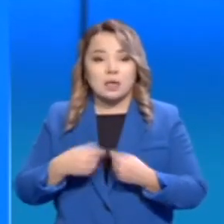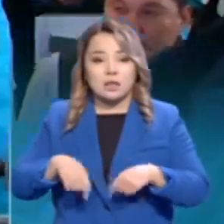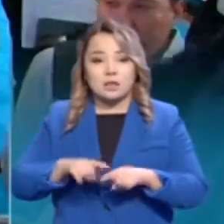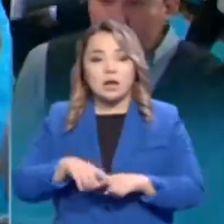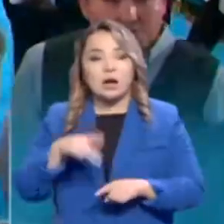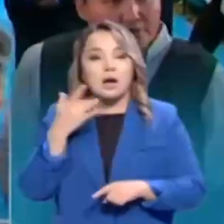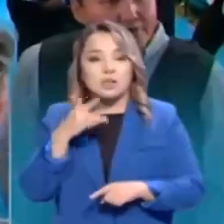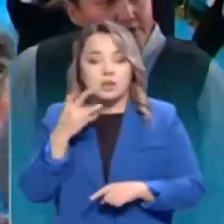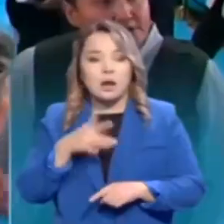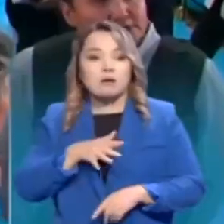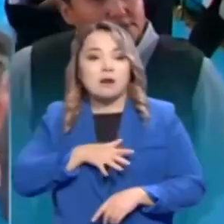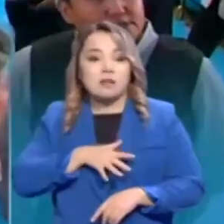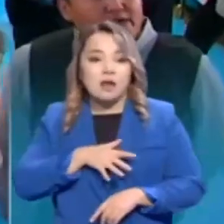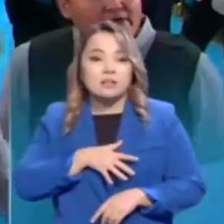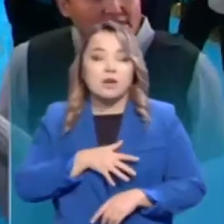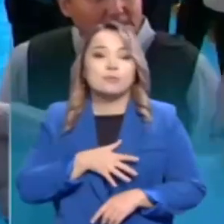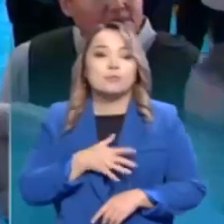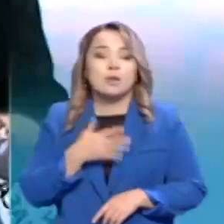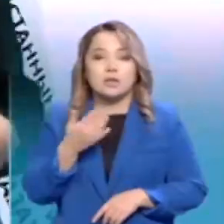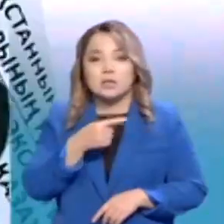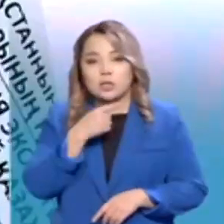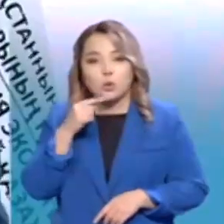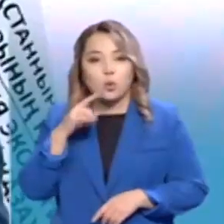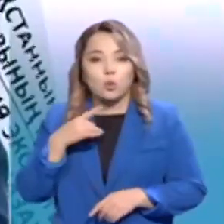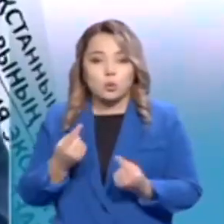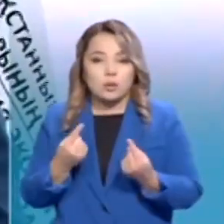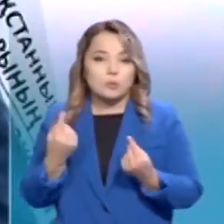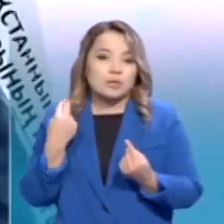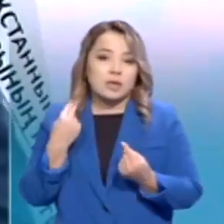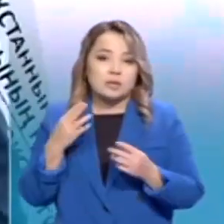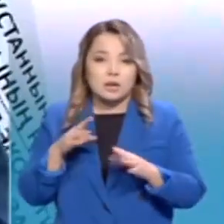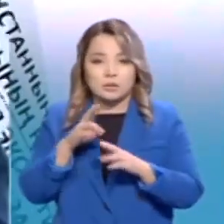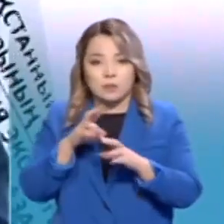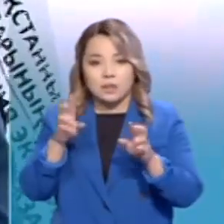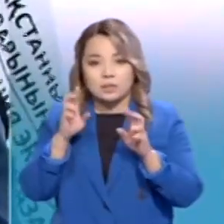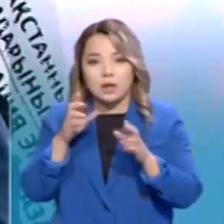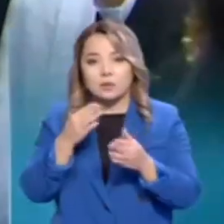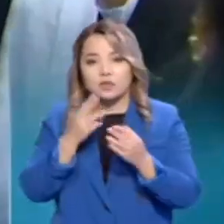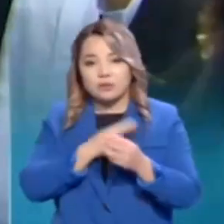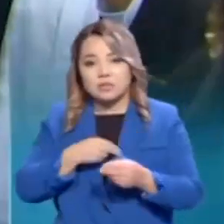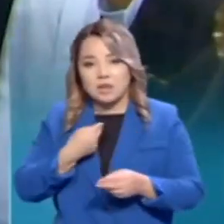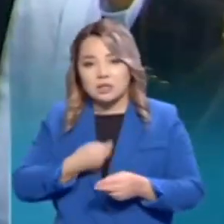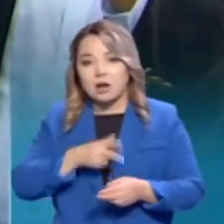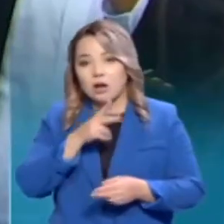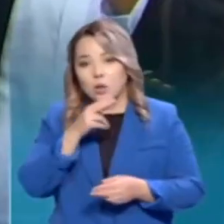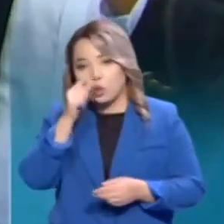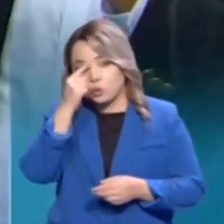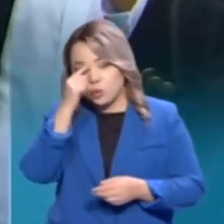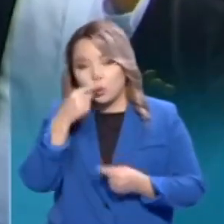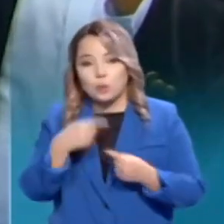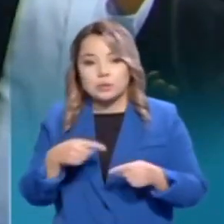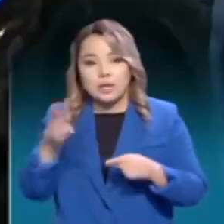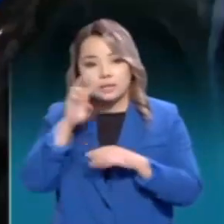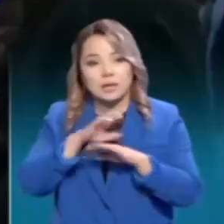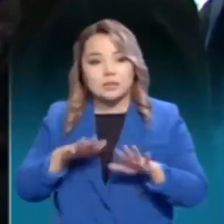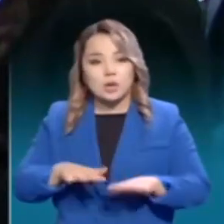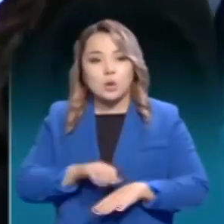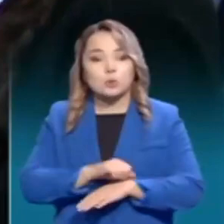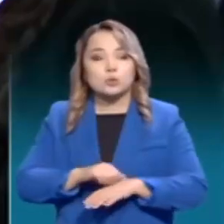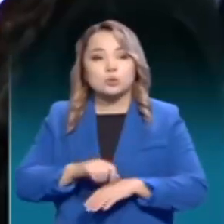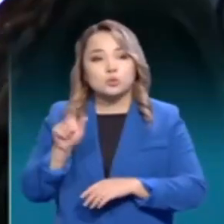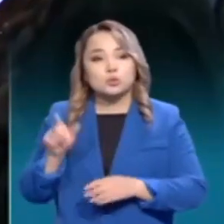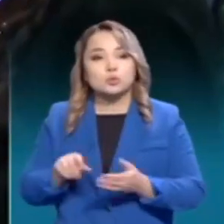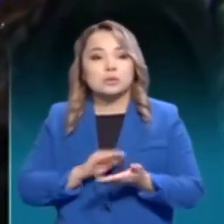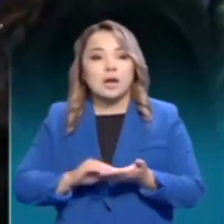АҚШ, Канада, Ұлыбритания, Ресей, Түркия, Бельгия, Испания, Австрия, Швейцария, Корея, Үндістан және өзге елдерден келген журналистер